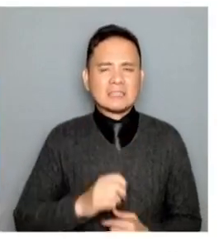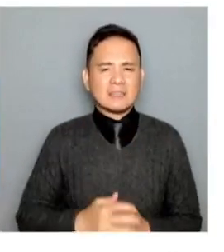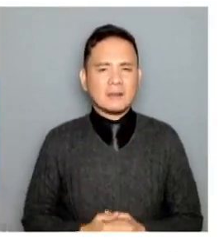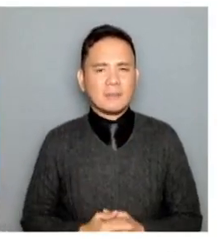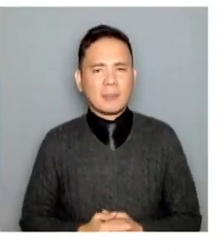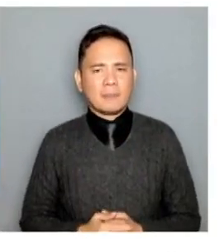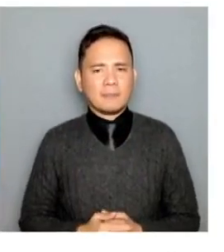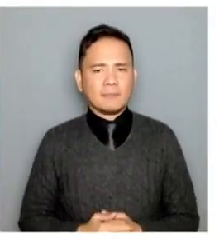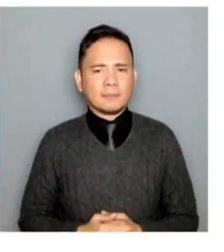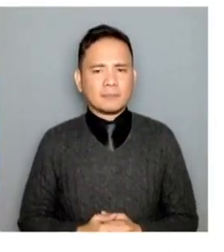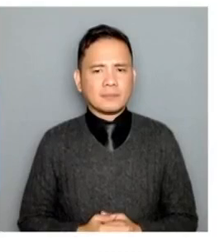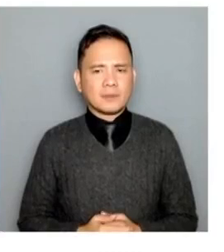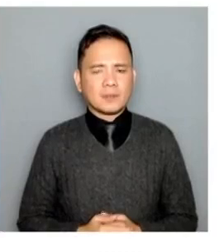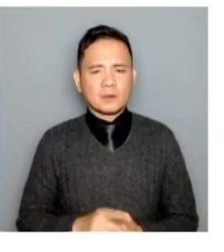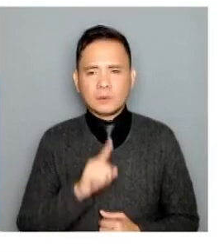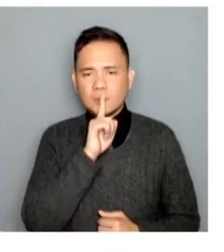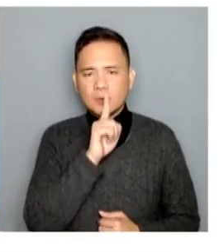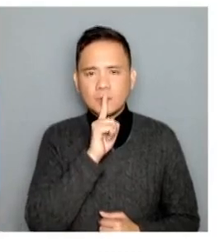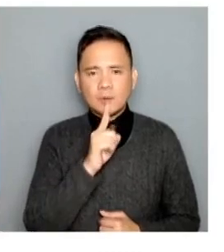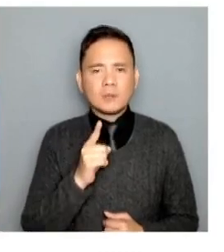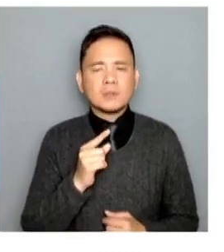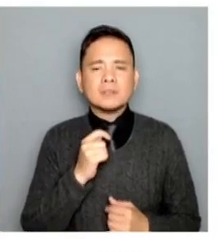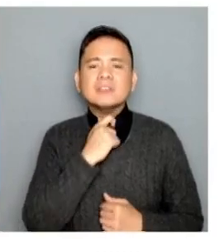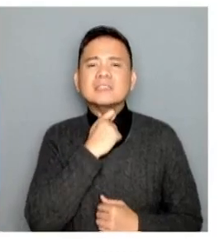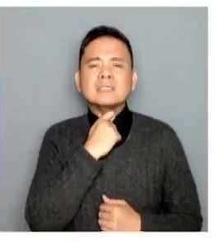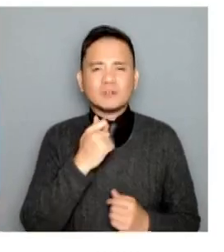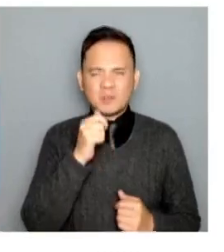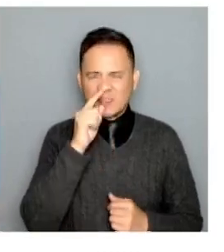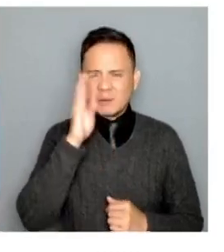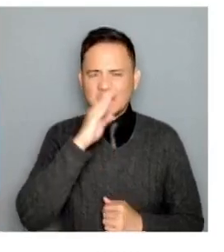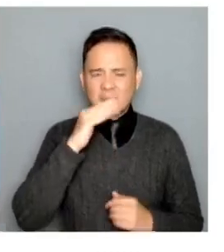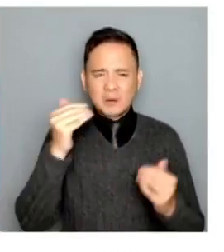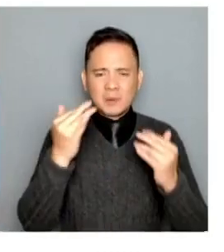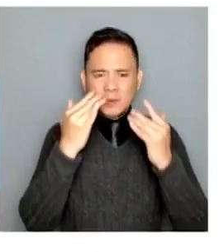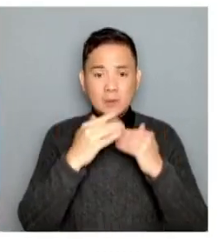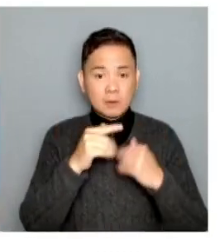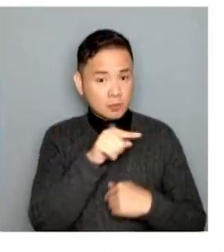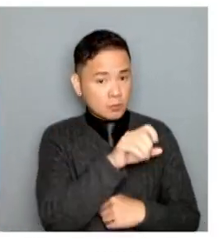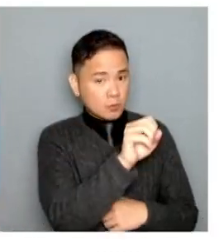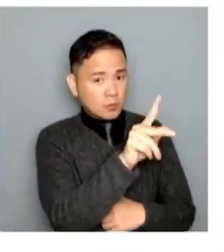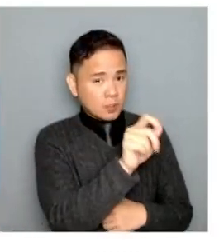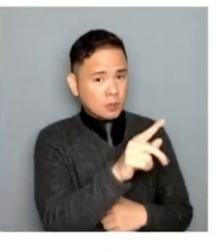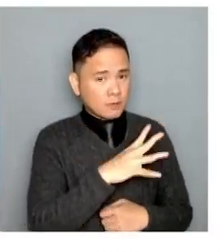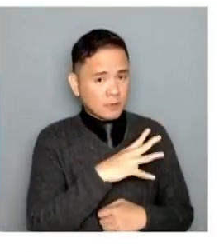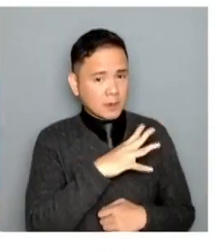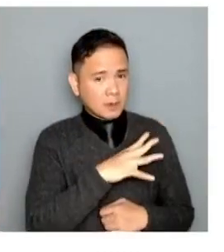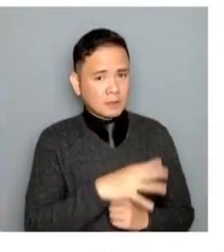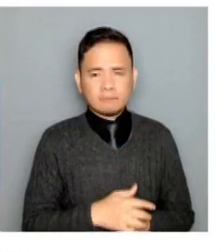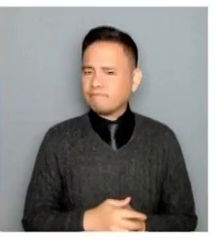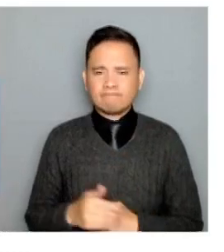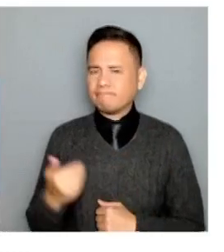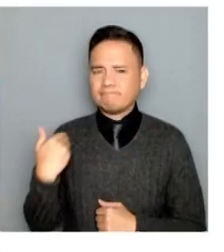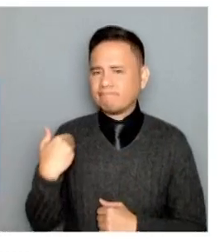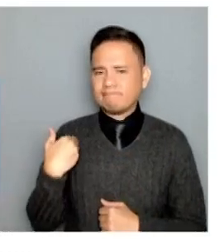So medyo ano po talaga siya. Masangsang kasi yung amoy. Pero okay allergy na po kayo? Okay na po kayo? Hindi pa po.